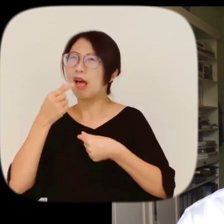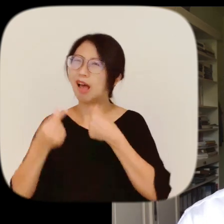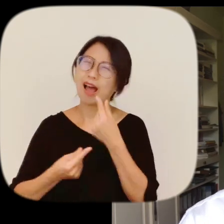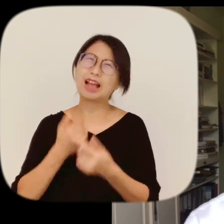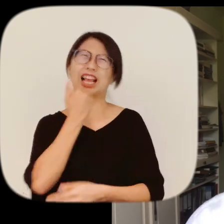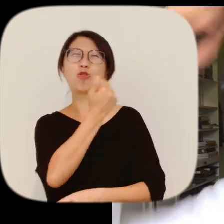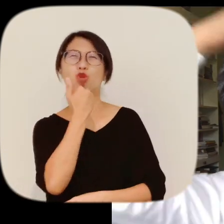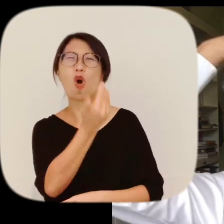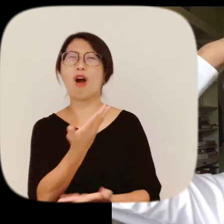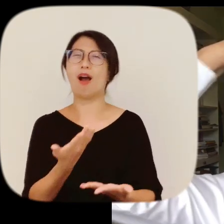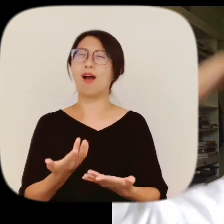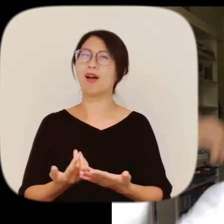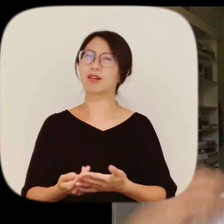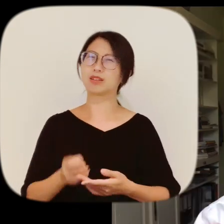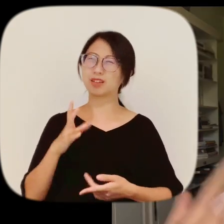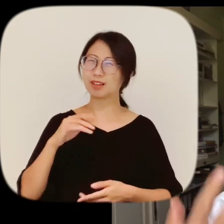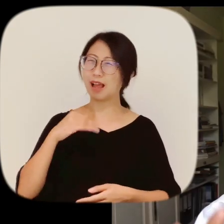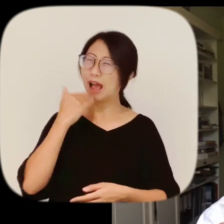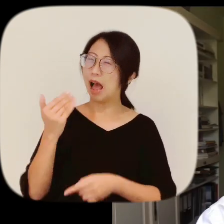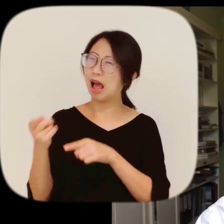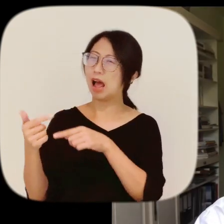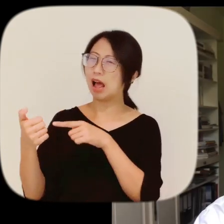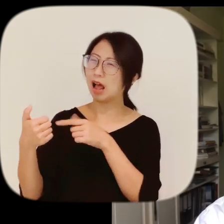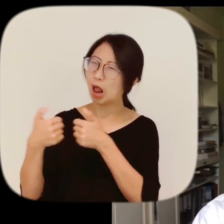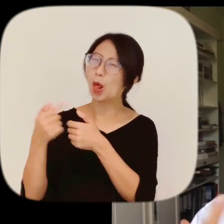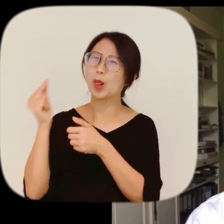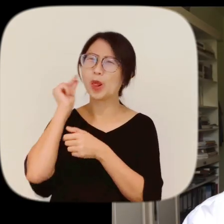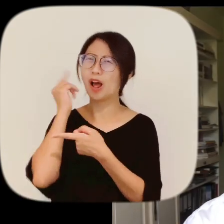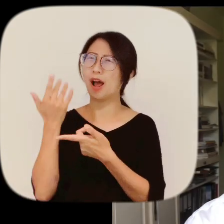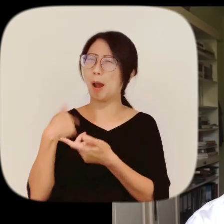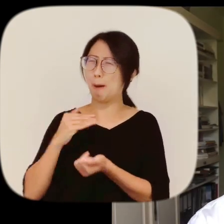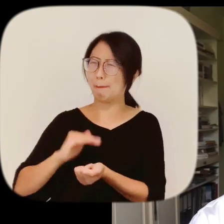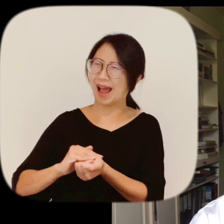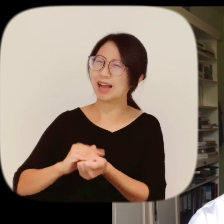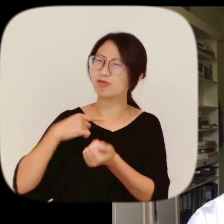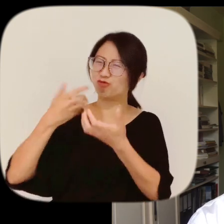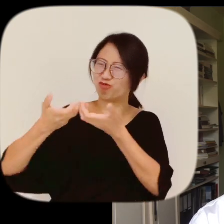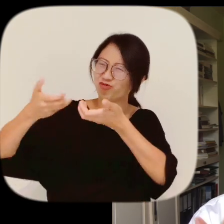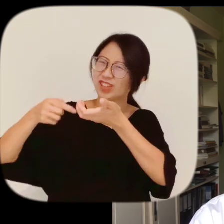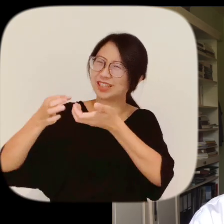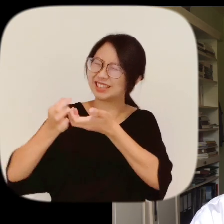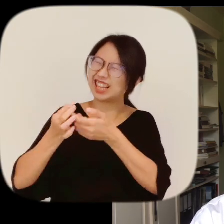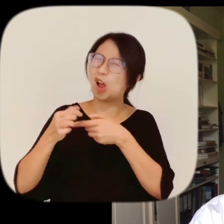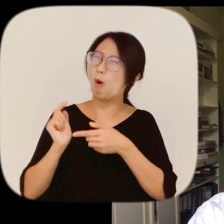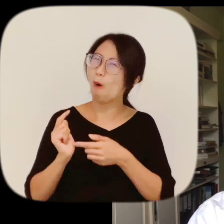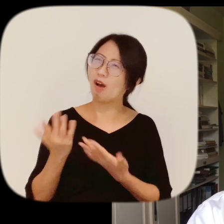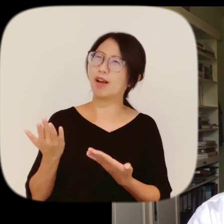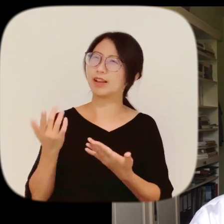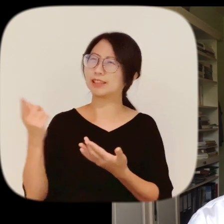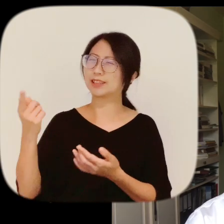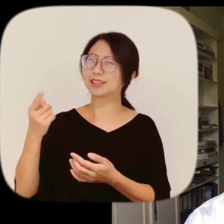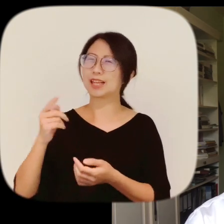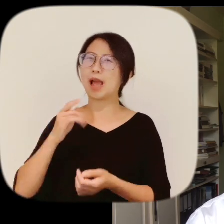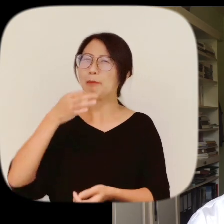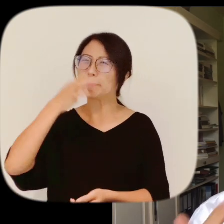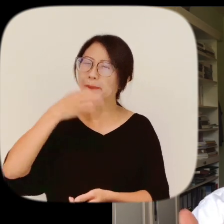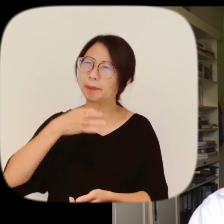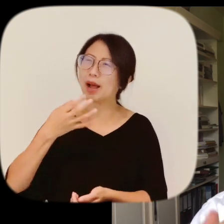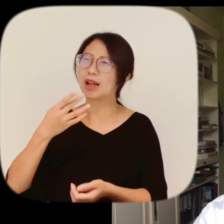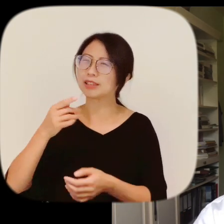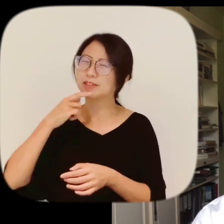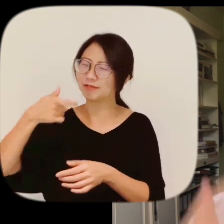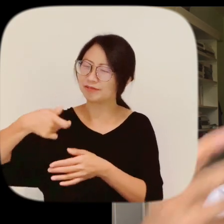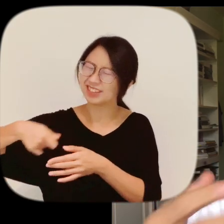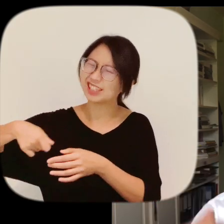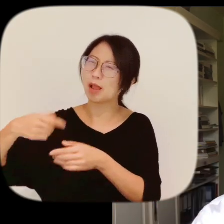的就是哇怎么这么多牢骚的他有投诉的喂 我有痔瘡的老婆你可不可以快点送药来啊你现在